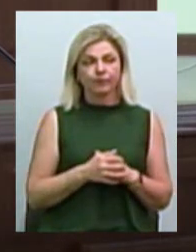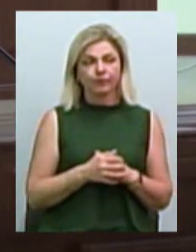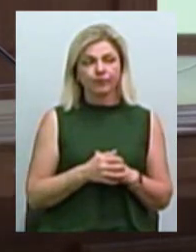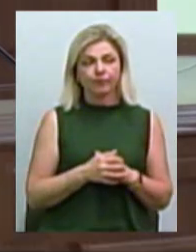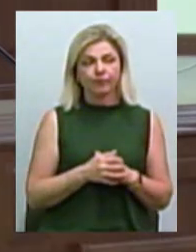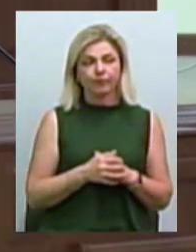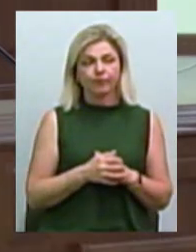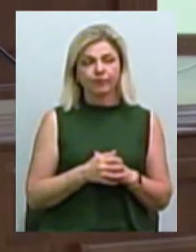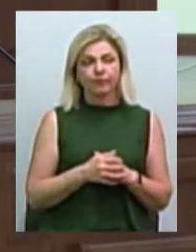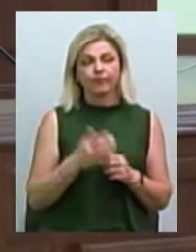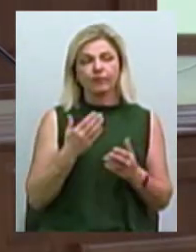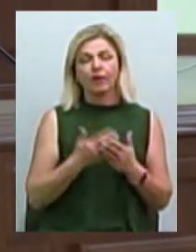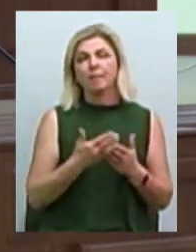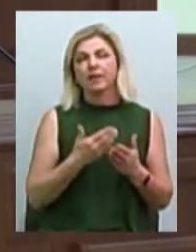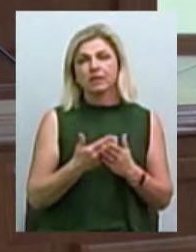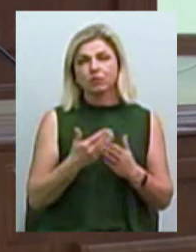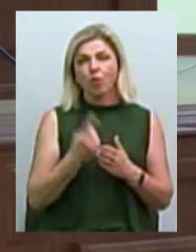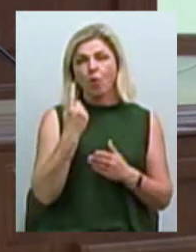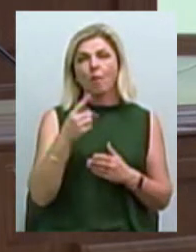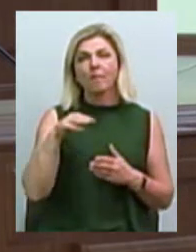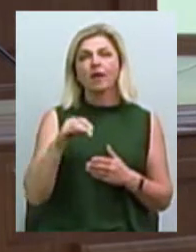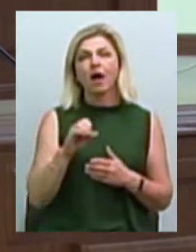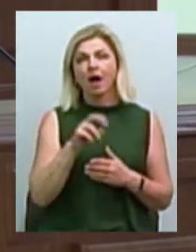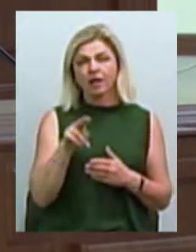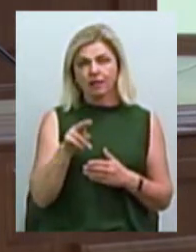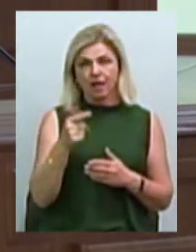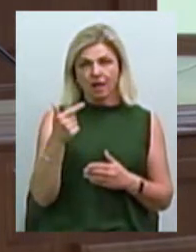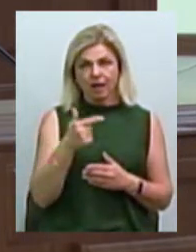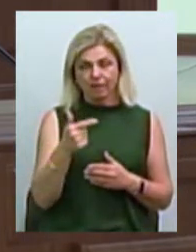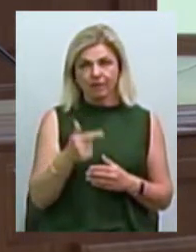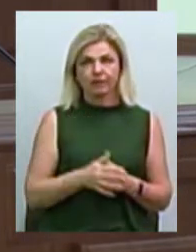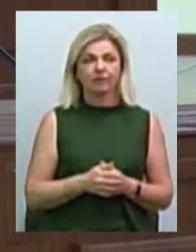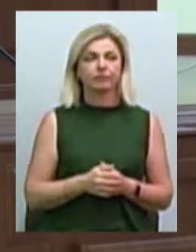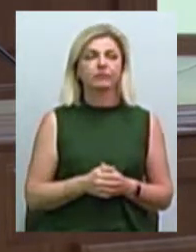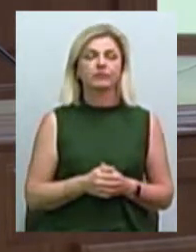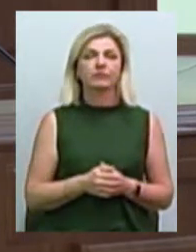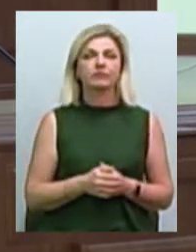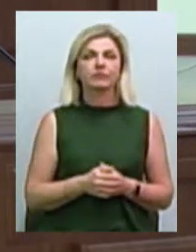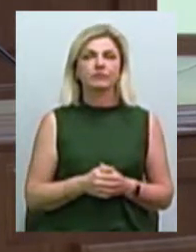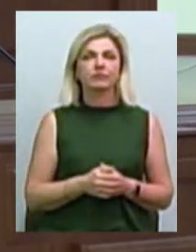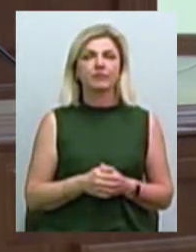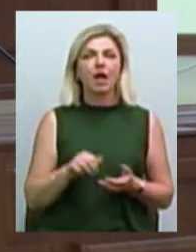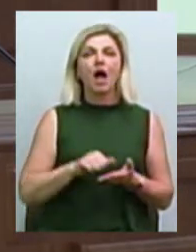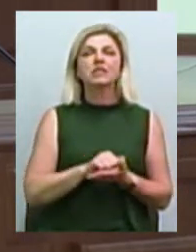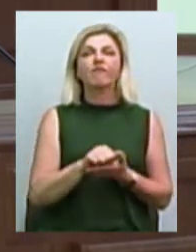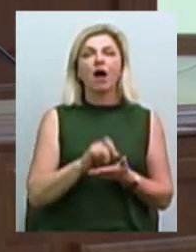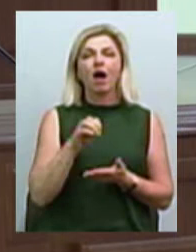щебенево-піщаними сумішами це близько мільярда гривень. Для ремонту